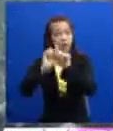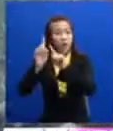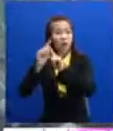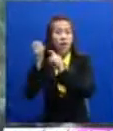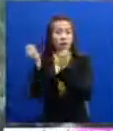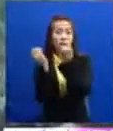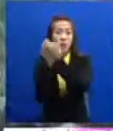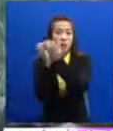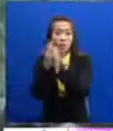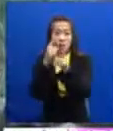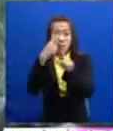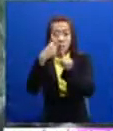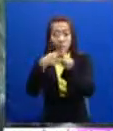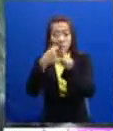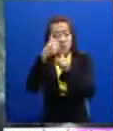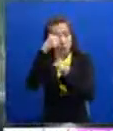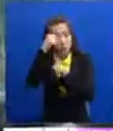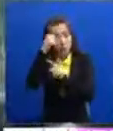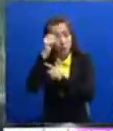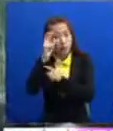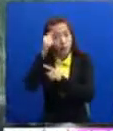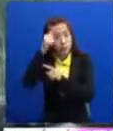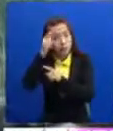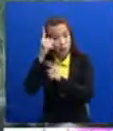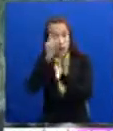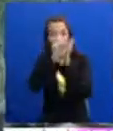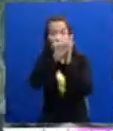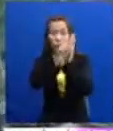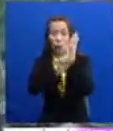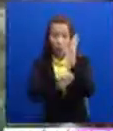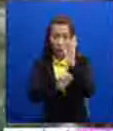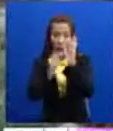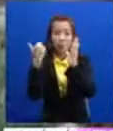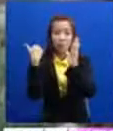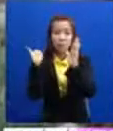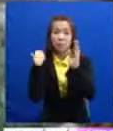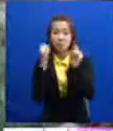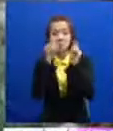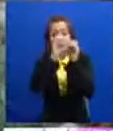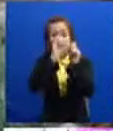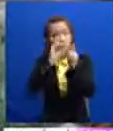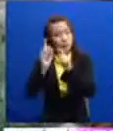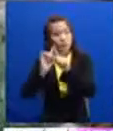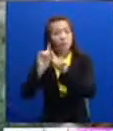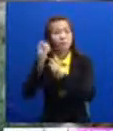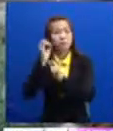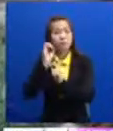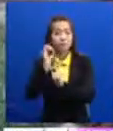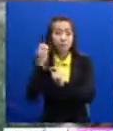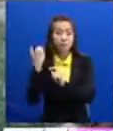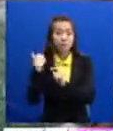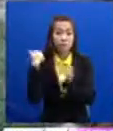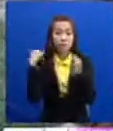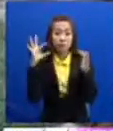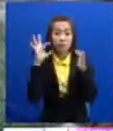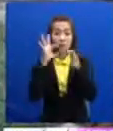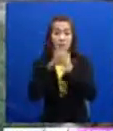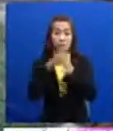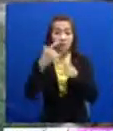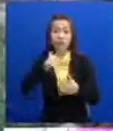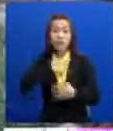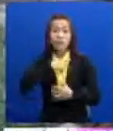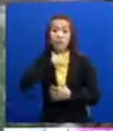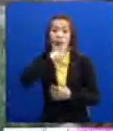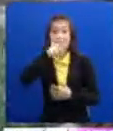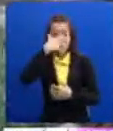คาดว่าช่วง 2-3วันนี้อุณหภูมิจะเย็นลงอีก 3-4องศาเซลเซียสมีส่วนชาวไทยภูเขาเผ่ากะเหรี่ยง